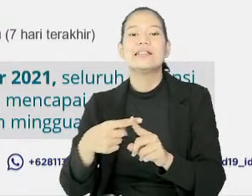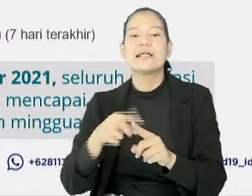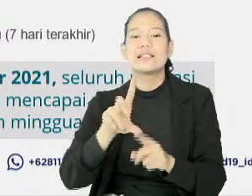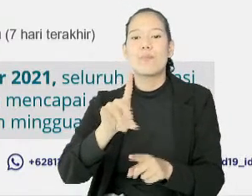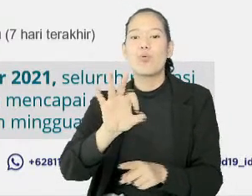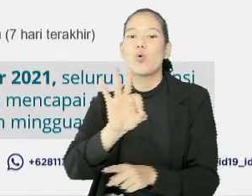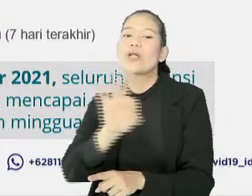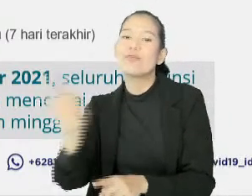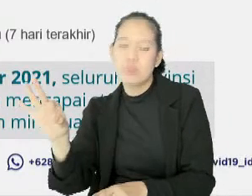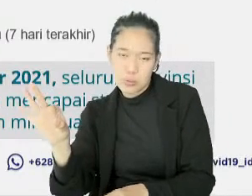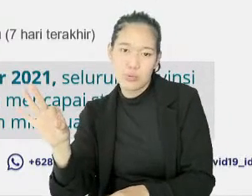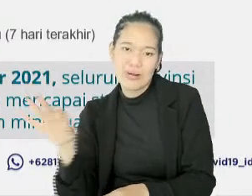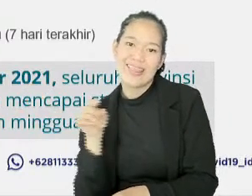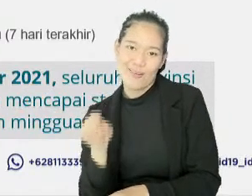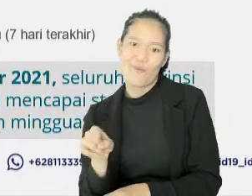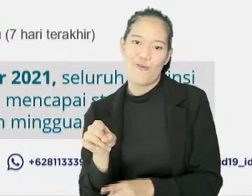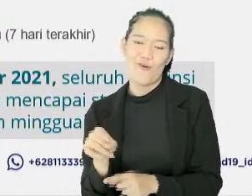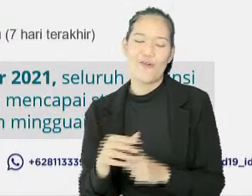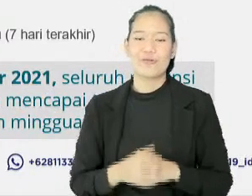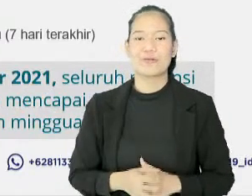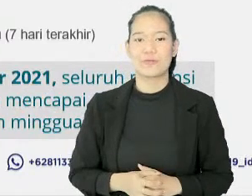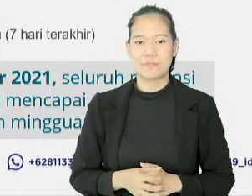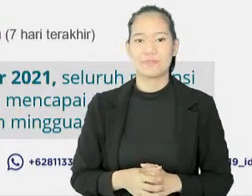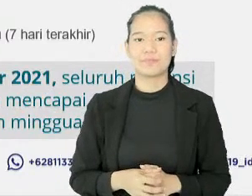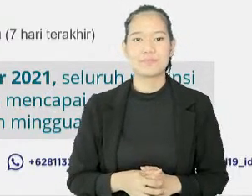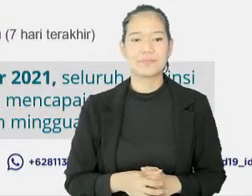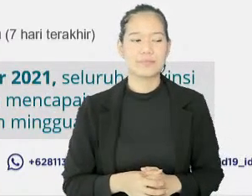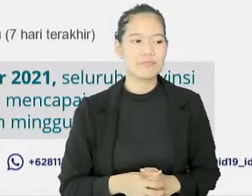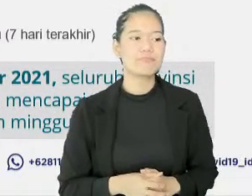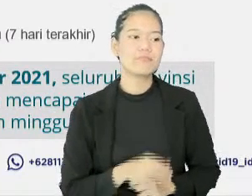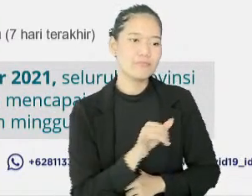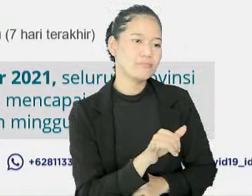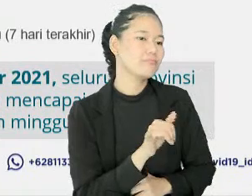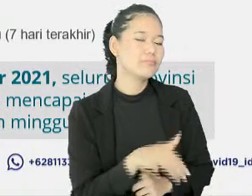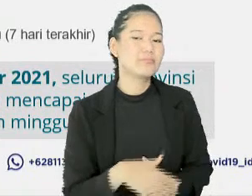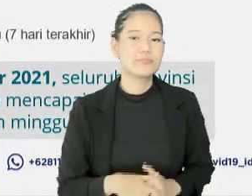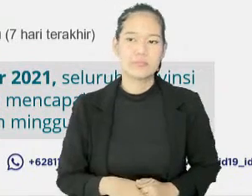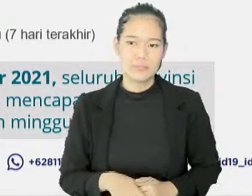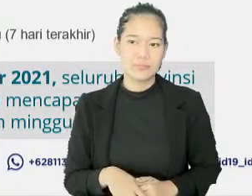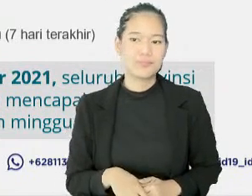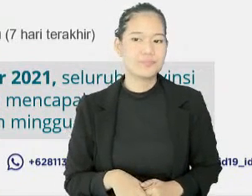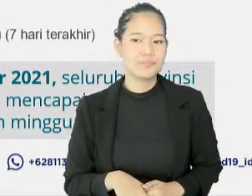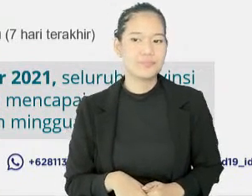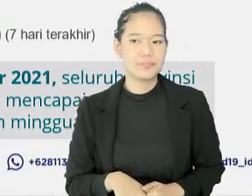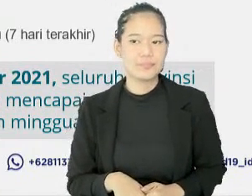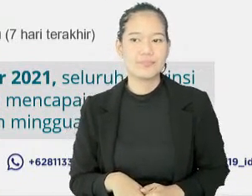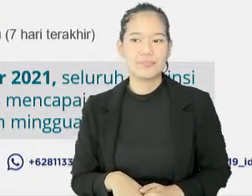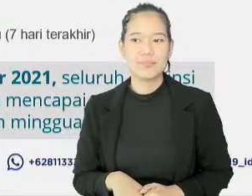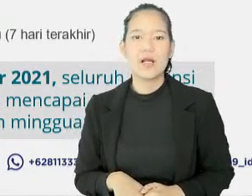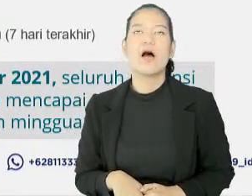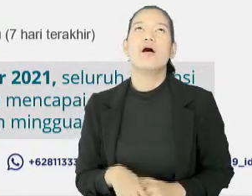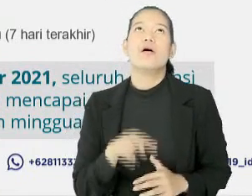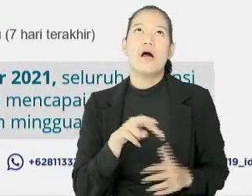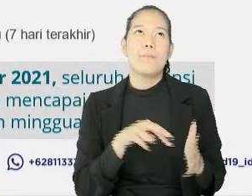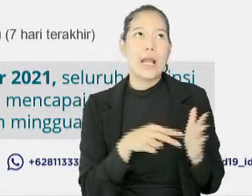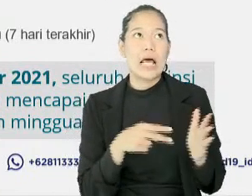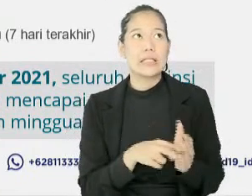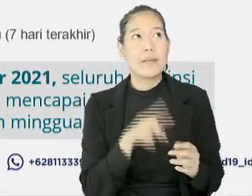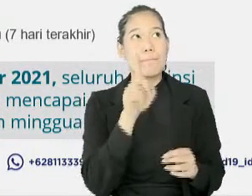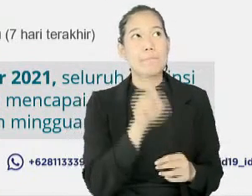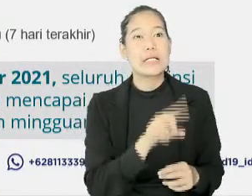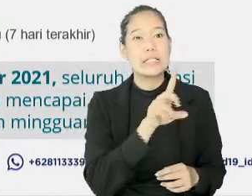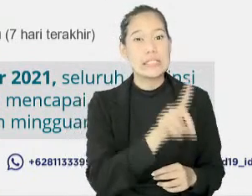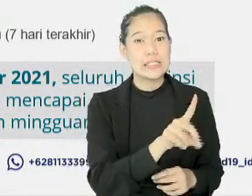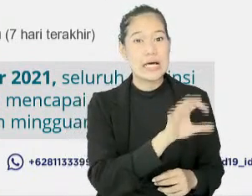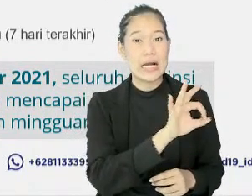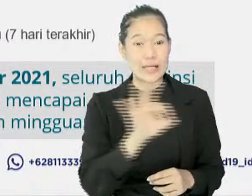kemarin tangganya 6-12 September ya jadi Nah tadi Kalau perseribu penduduk